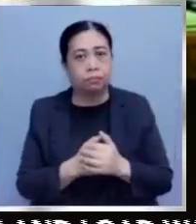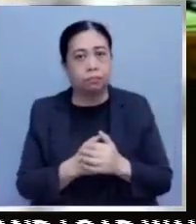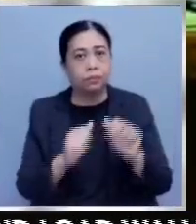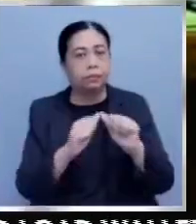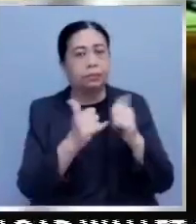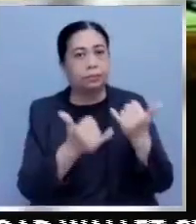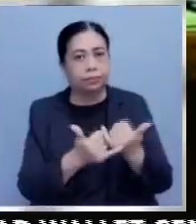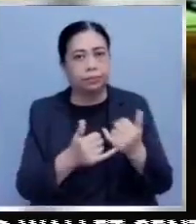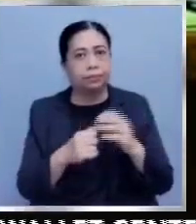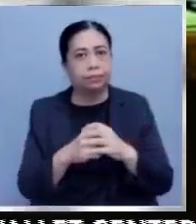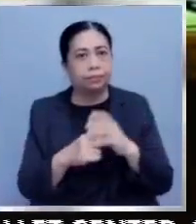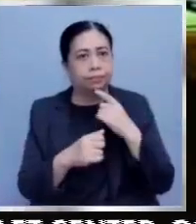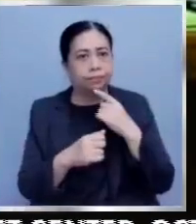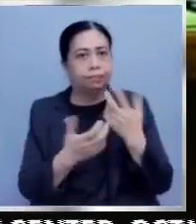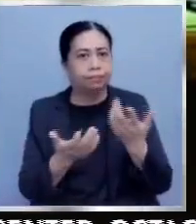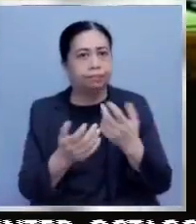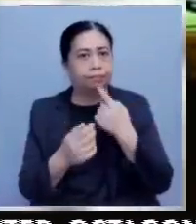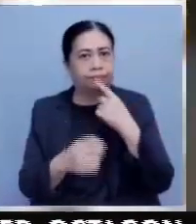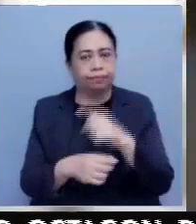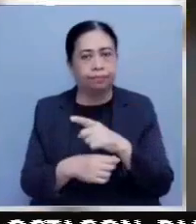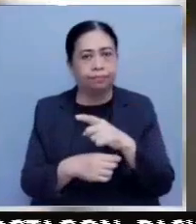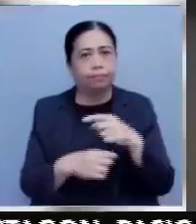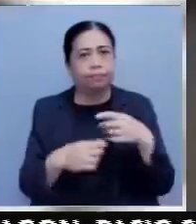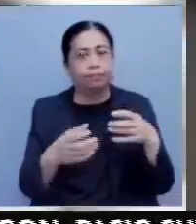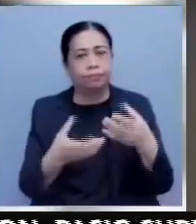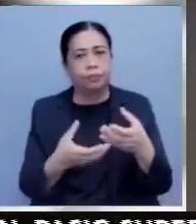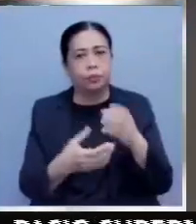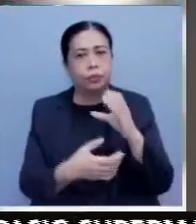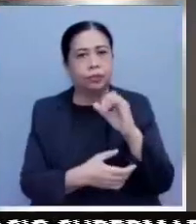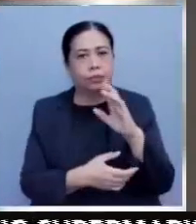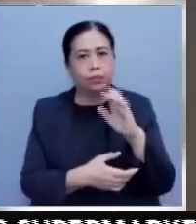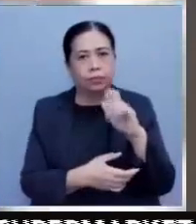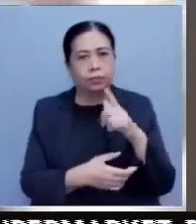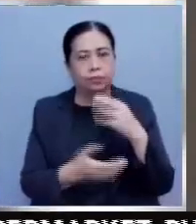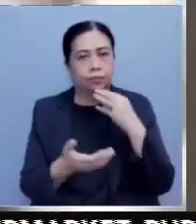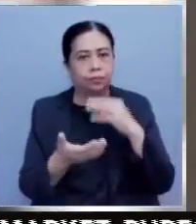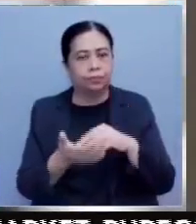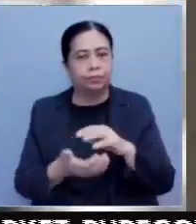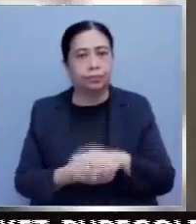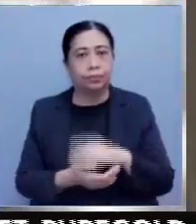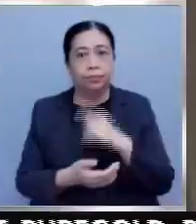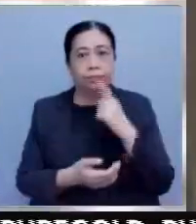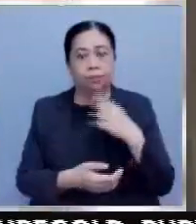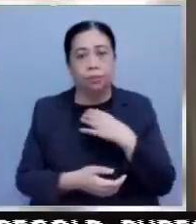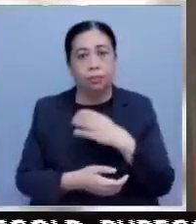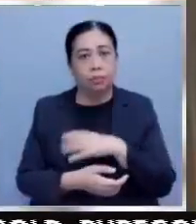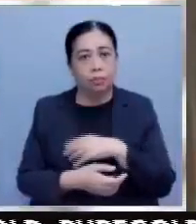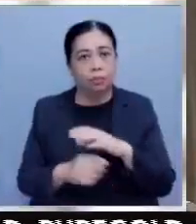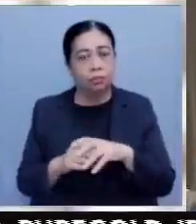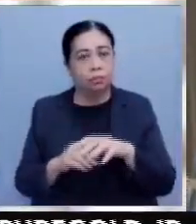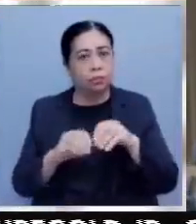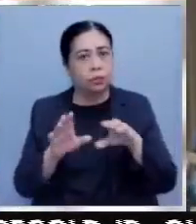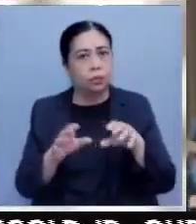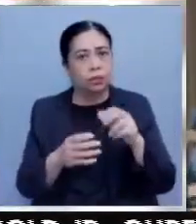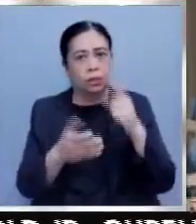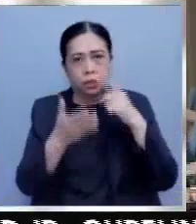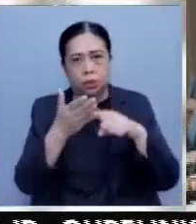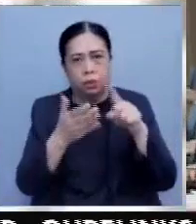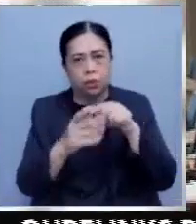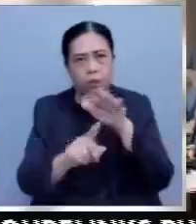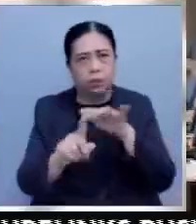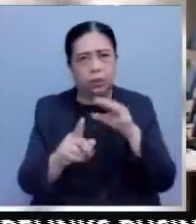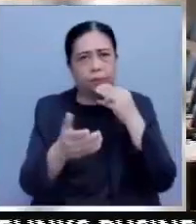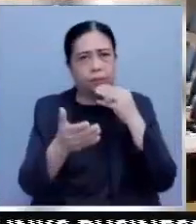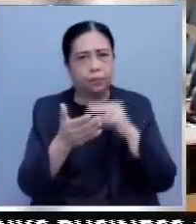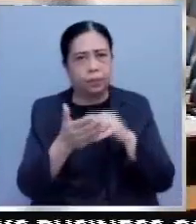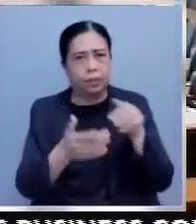as mandated by the joint circular. Punto ng isang mambabatas, nagpalabas ng audit observation memo ang Commission